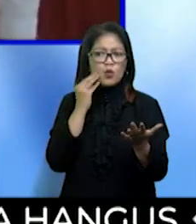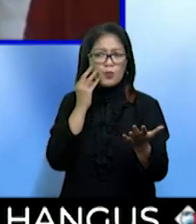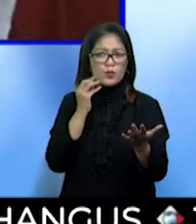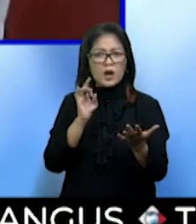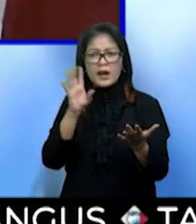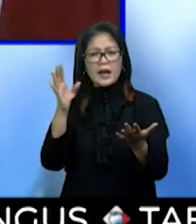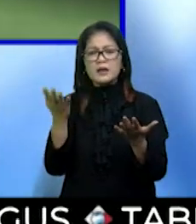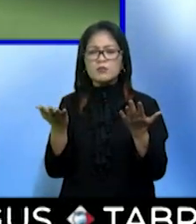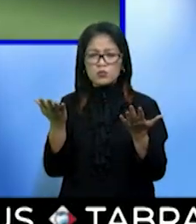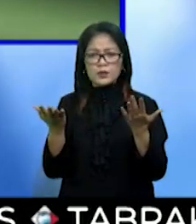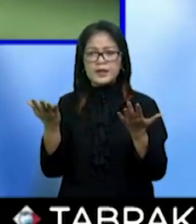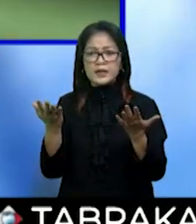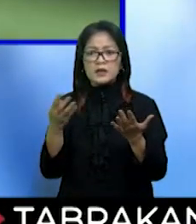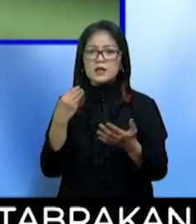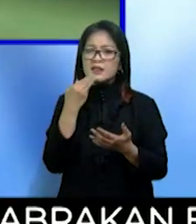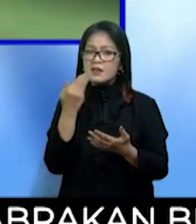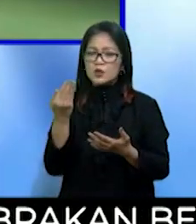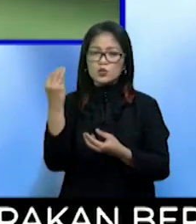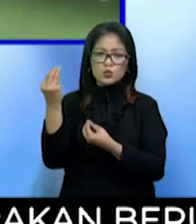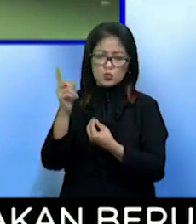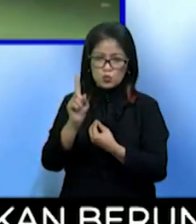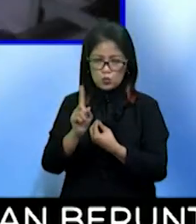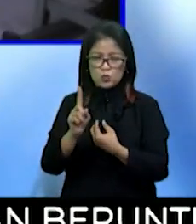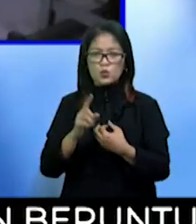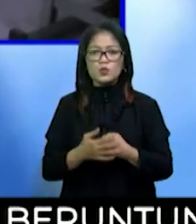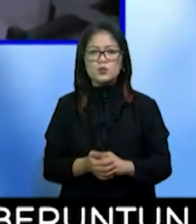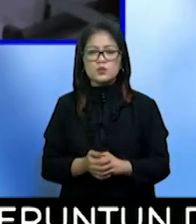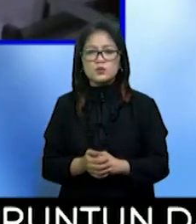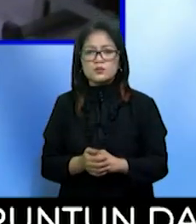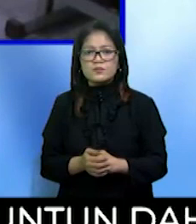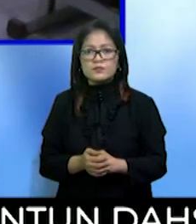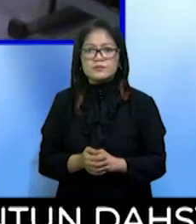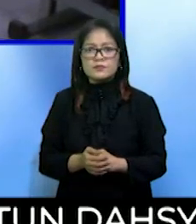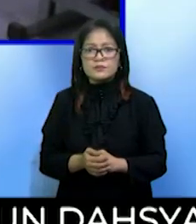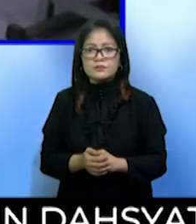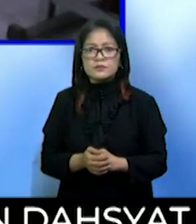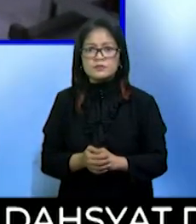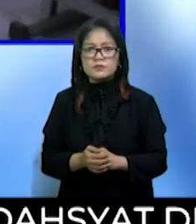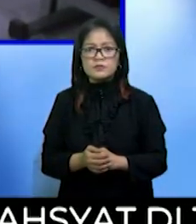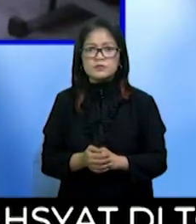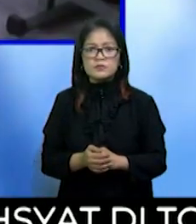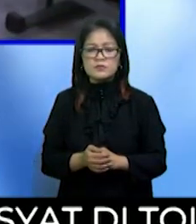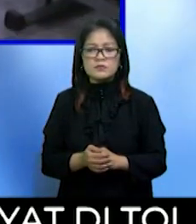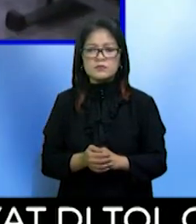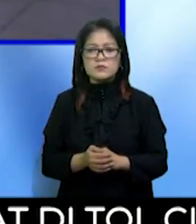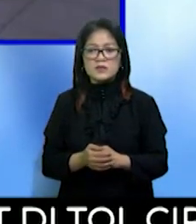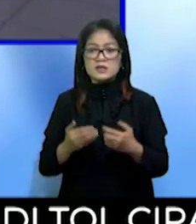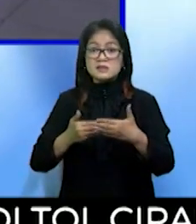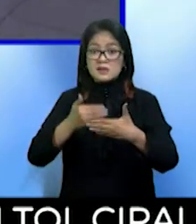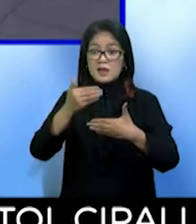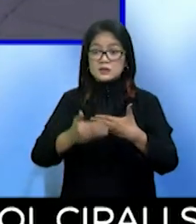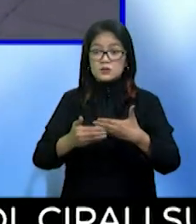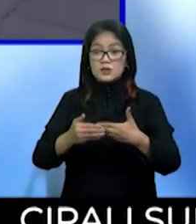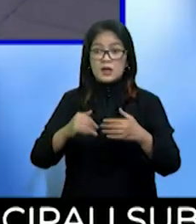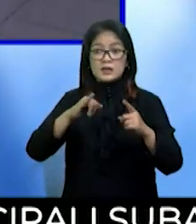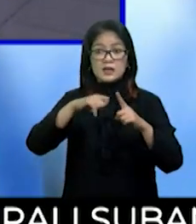yang kita tunggu untuk lebih jelasnya. Baru kemudian dari rekomendasi tersebut ITAGI sendiri sendiri akan mengeluarkan